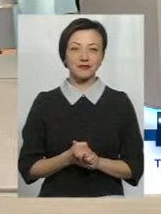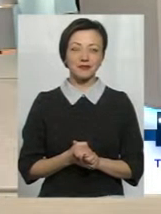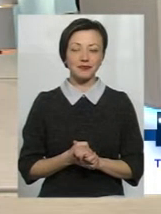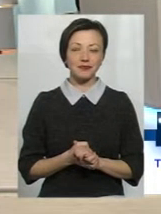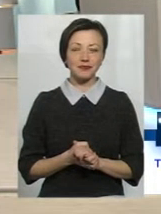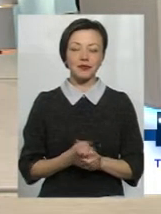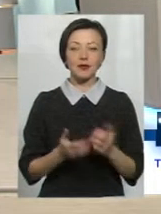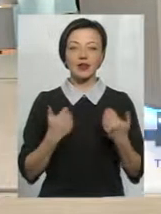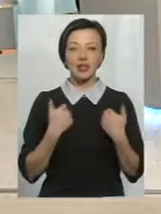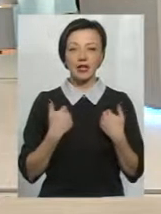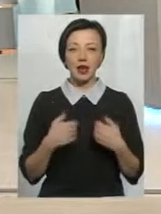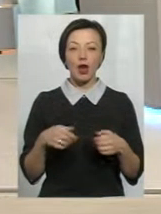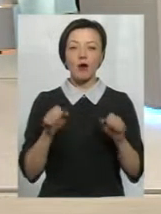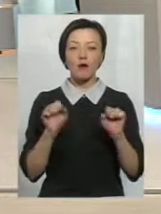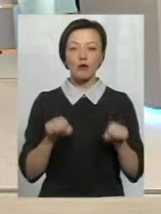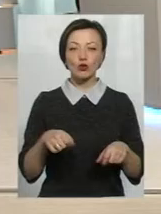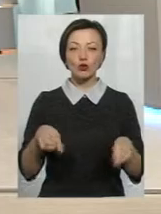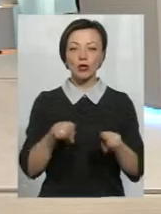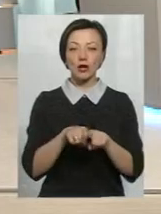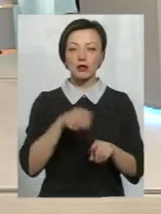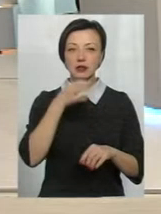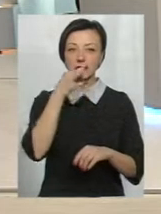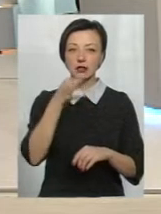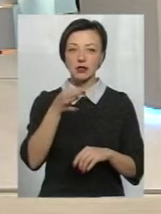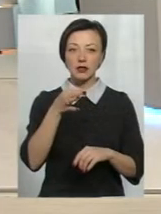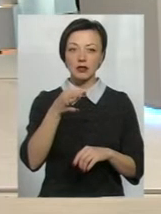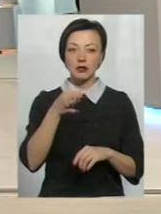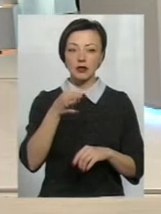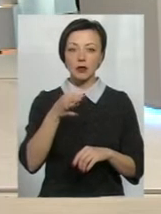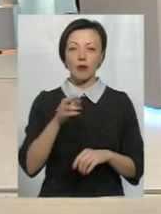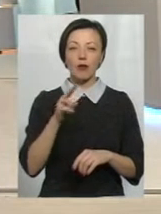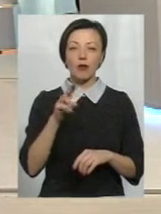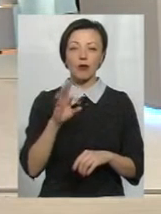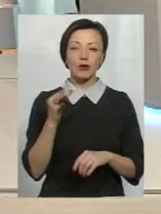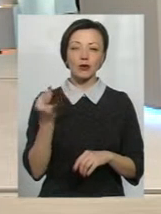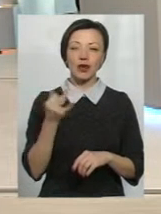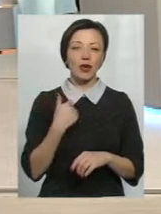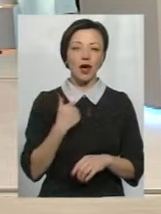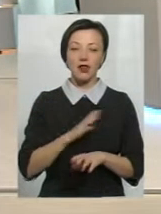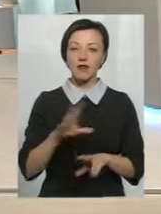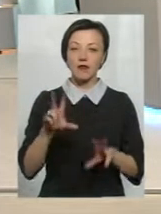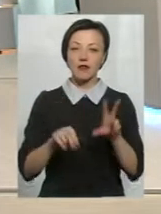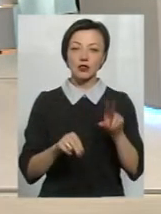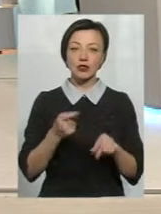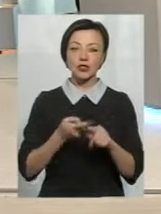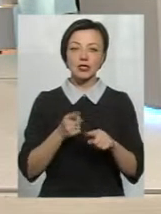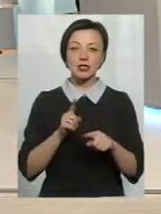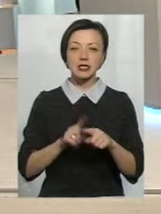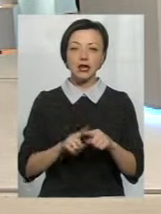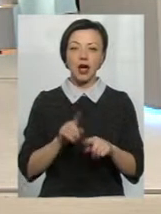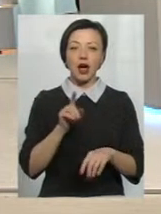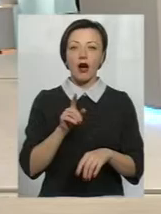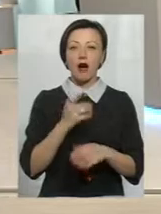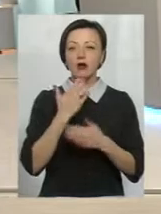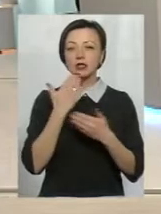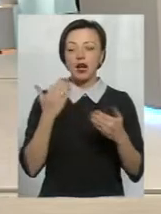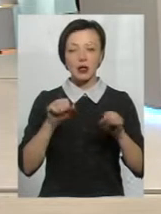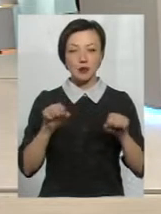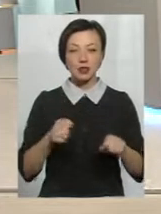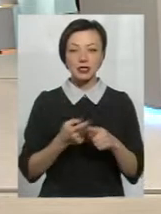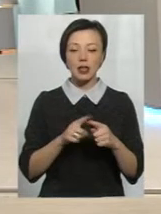Я можу так сказати, якось так по-цікавому. Я не рахую, що це вичерпна можливість, я рахую, що це один